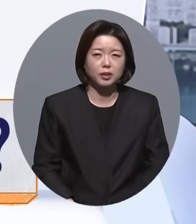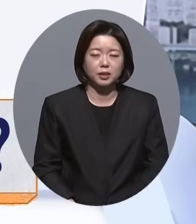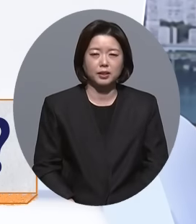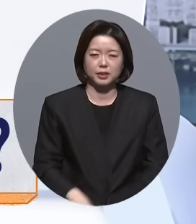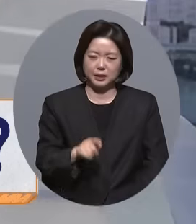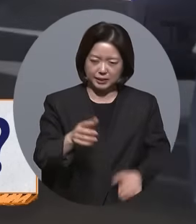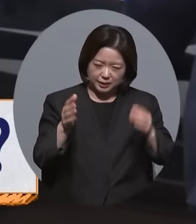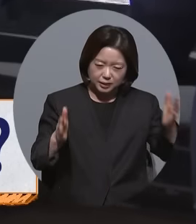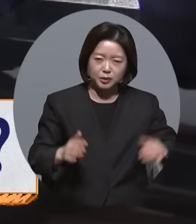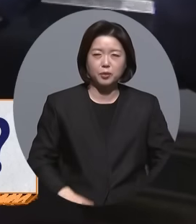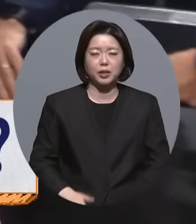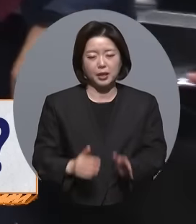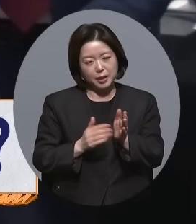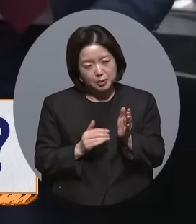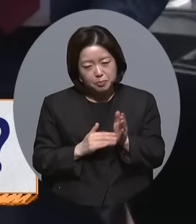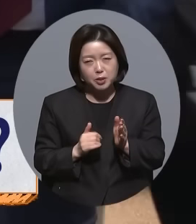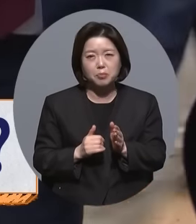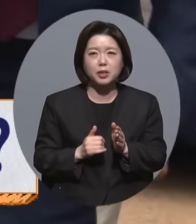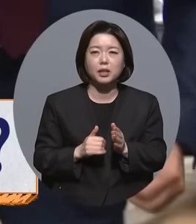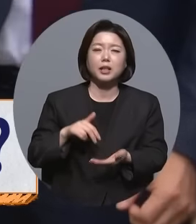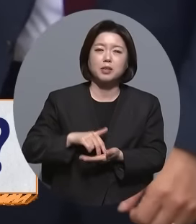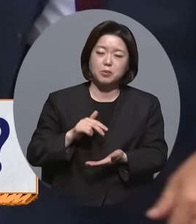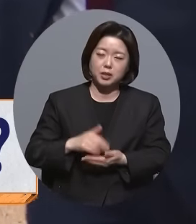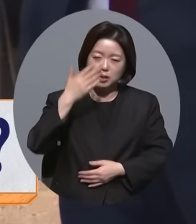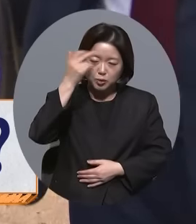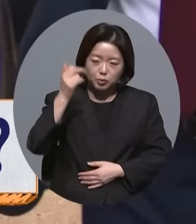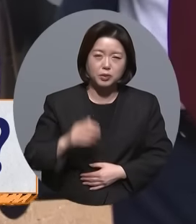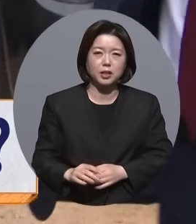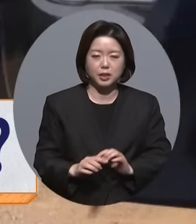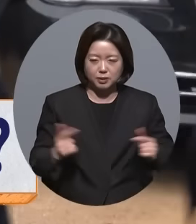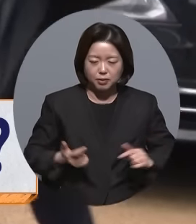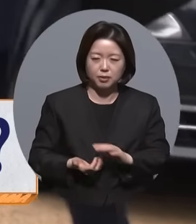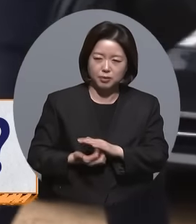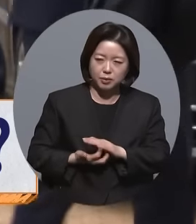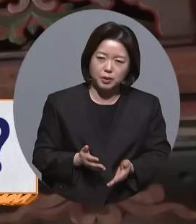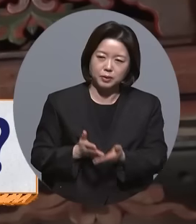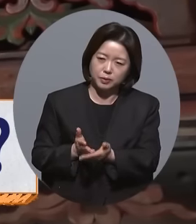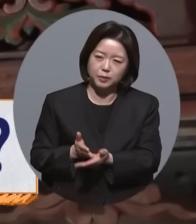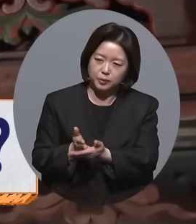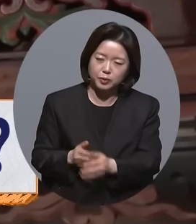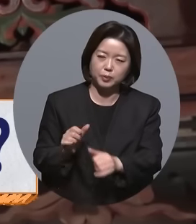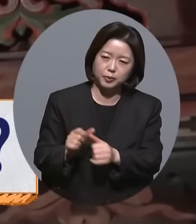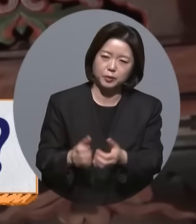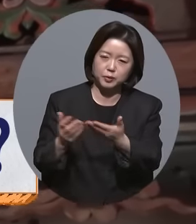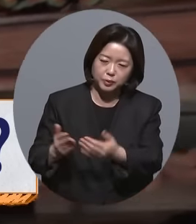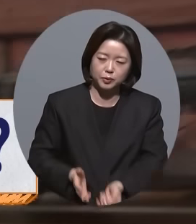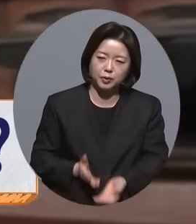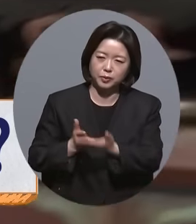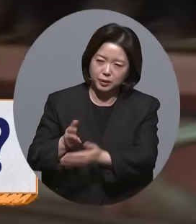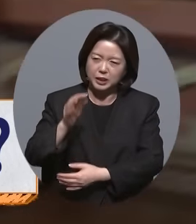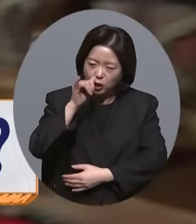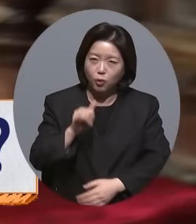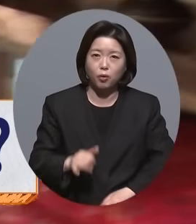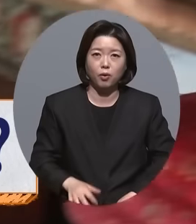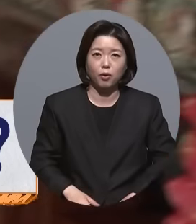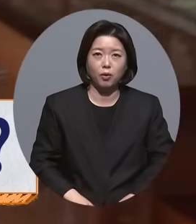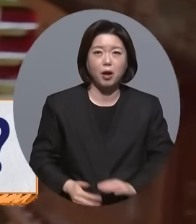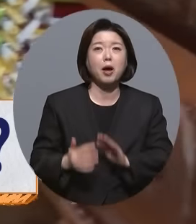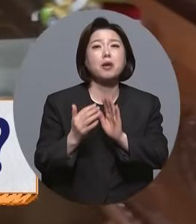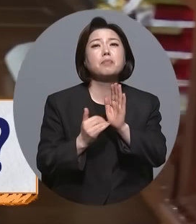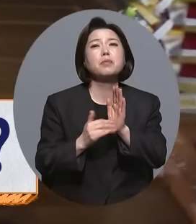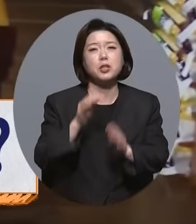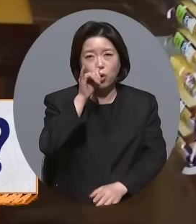그동안에 비공개적인 차원에서 그 용산에 여러 가지 제안을 드리고 조언을 드리고 건의를 했던 걸로 알고 있습니다.